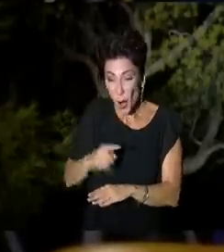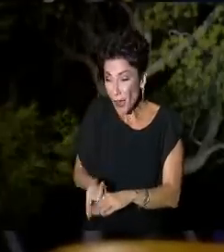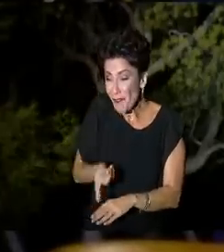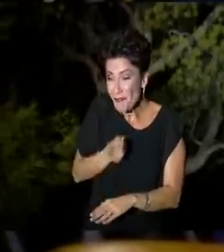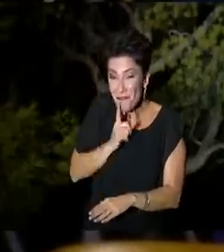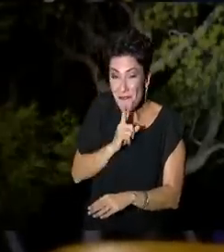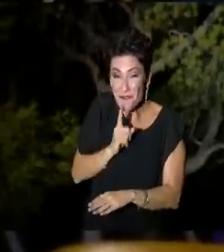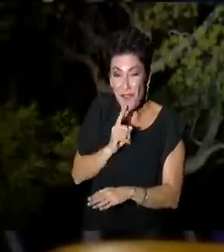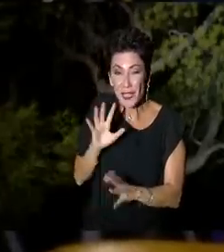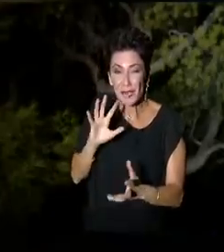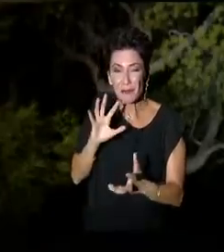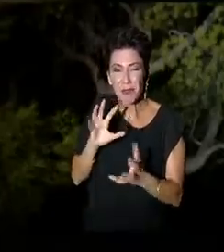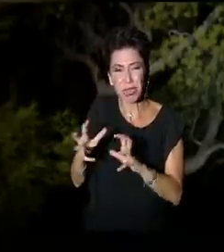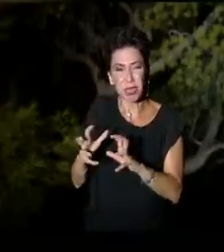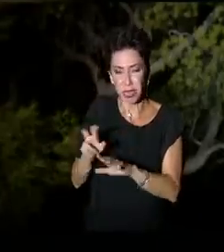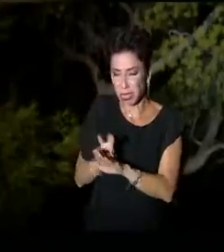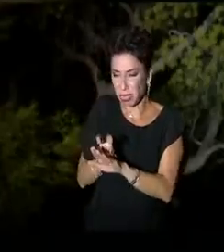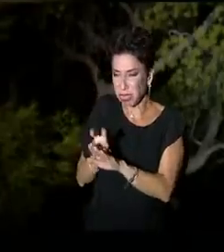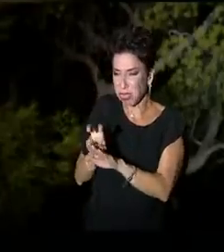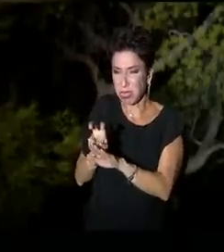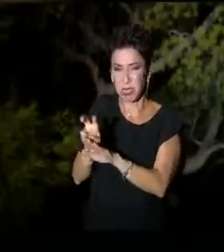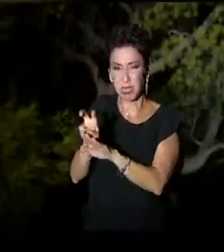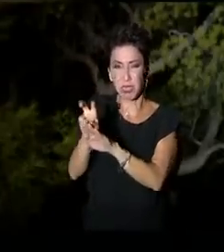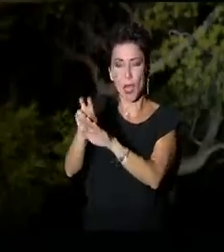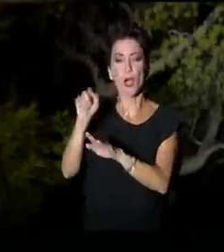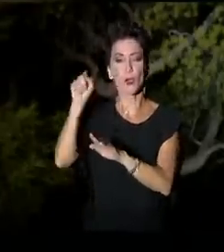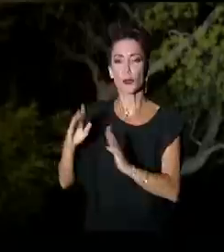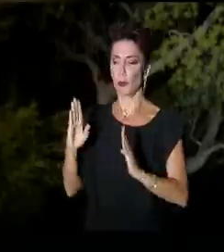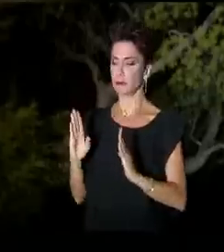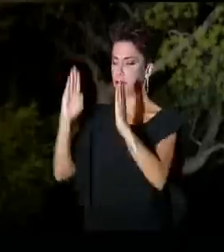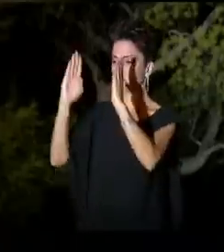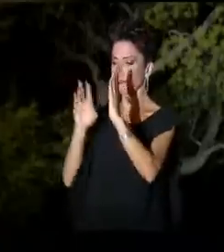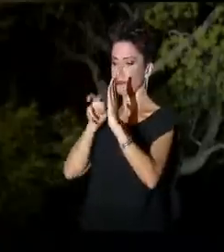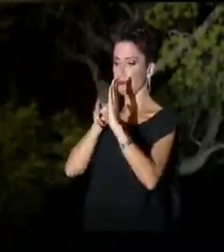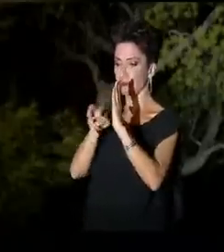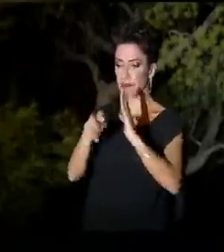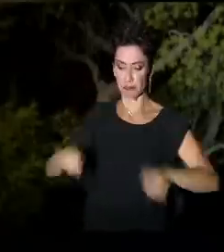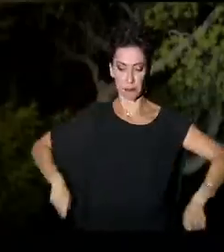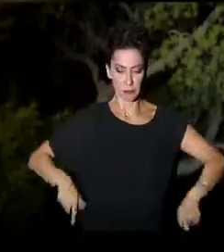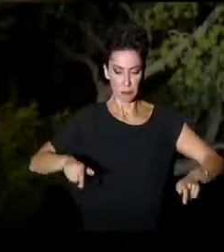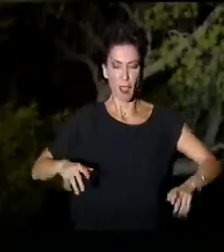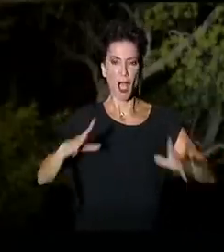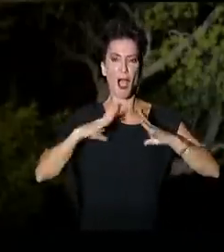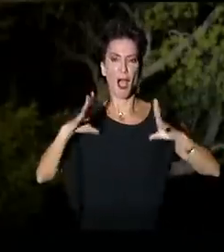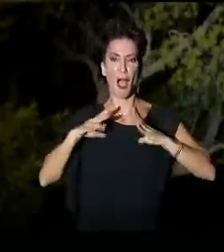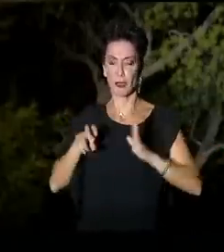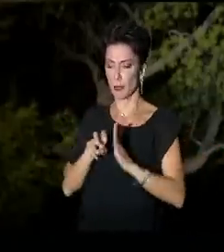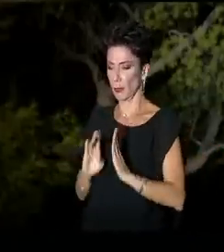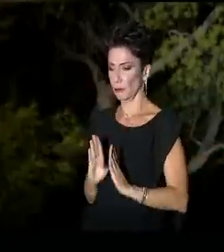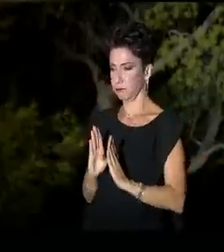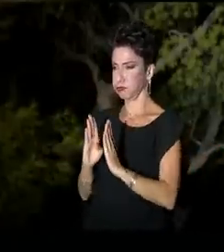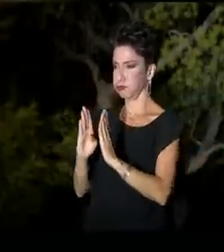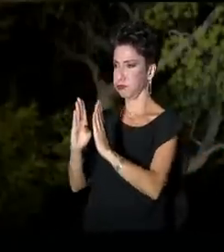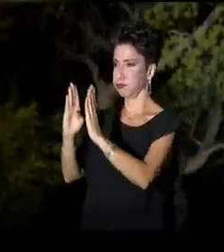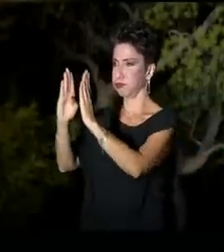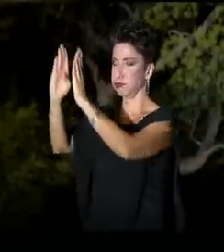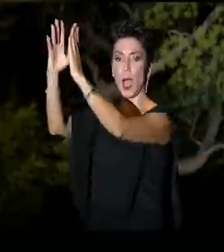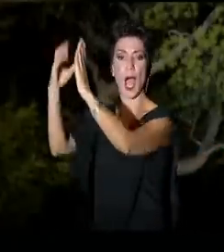αντικαθιστά ένας ευρύχωρος ανελκυστήρας και ξυλόστρωτες